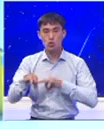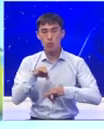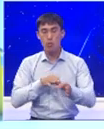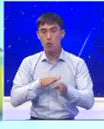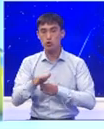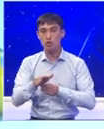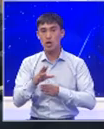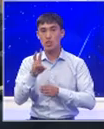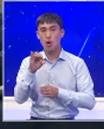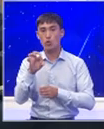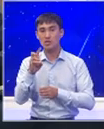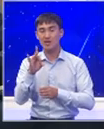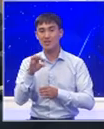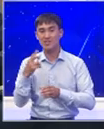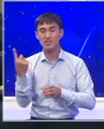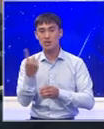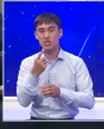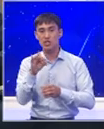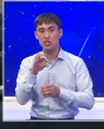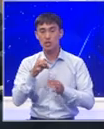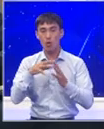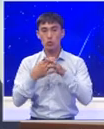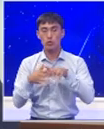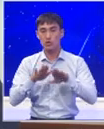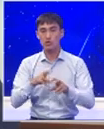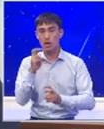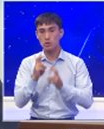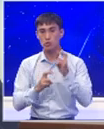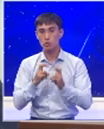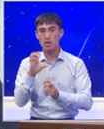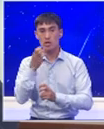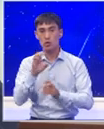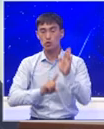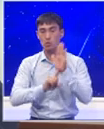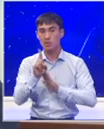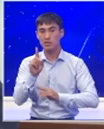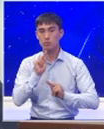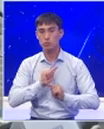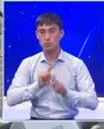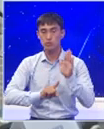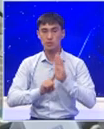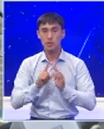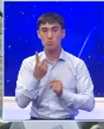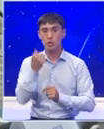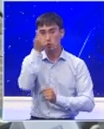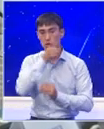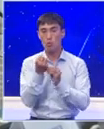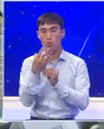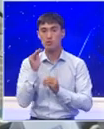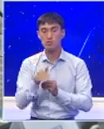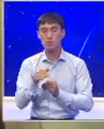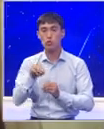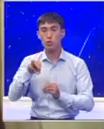алғашқысы Наурыз Агро Кизет. Жетіген ауылында орналасқан кәсіпорын қыркүйек айының басында жұмыс бастамақ. Жылына 15 мың тонна